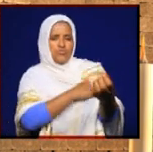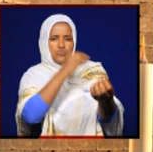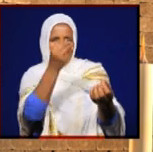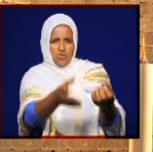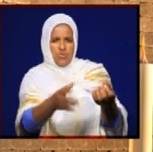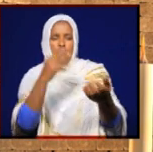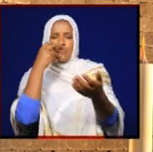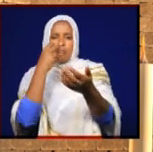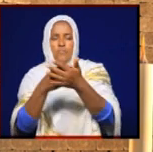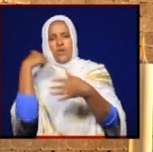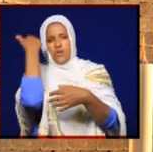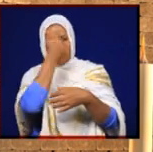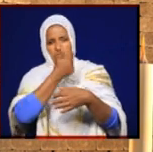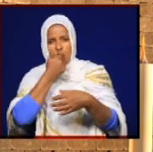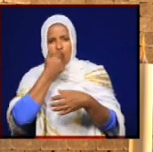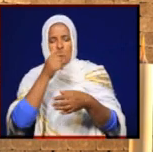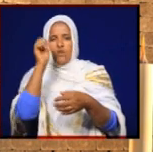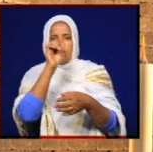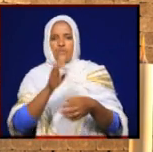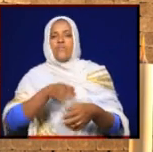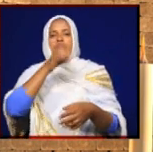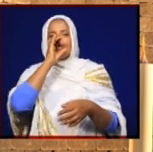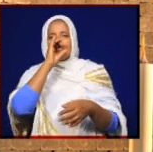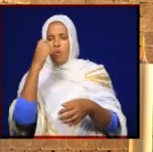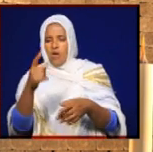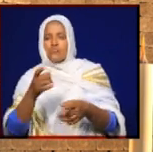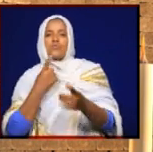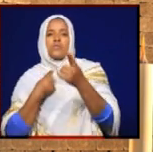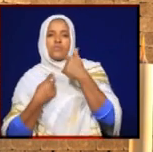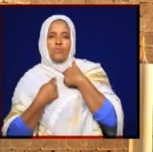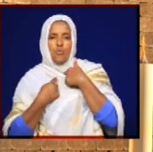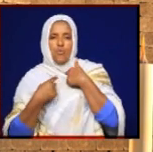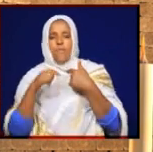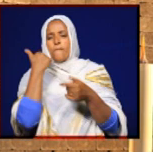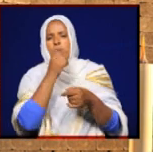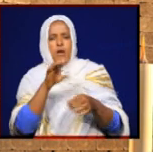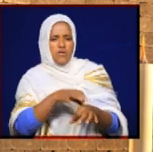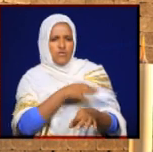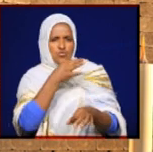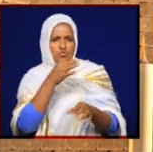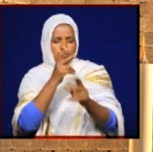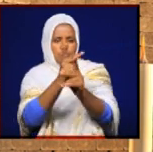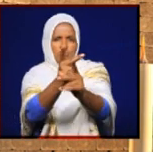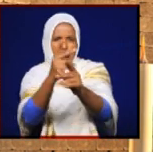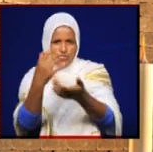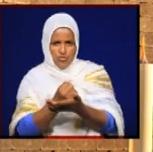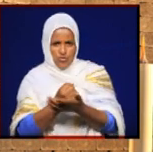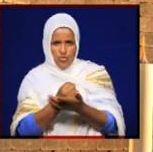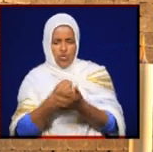ሰጥቶ መልክ ለሳለው እልፍ አጠጥቶ አንዱ ለተጠማው ማ ለነፍሱ ብድር